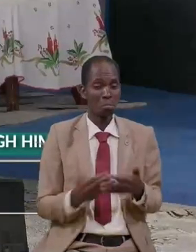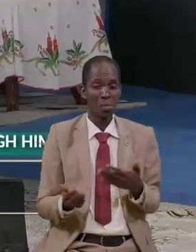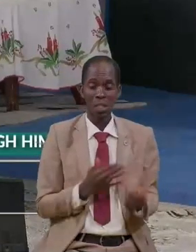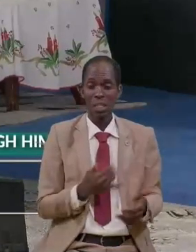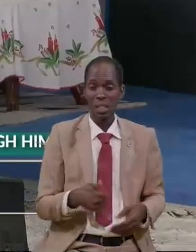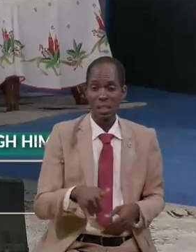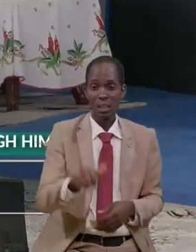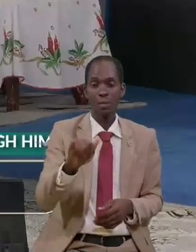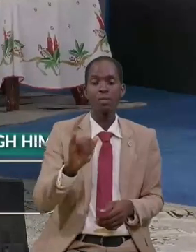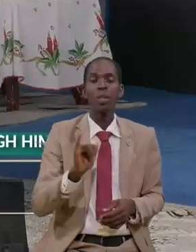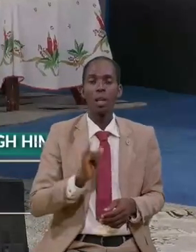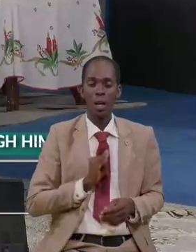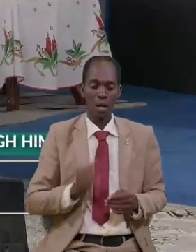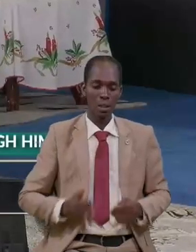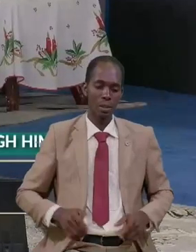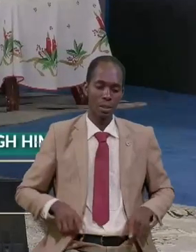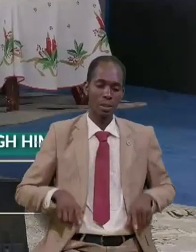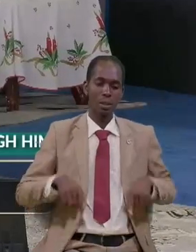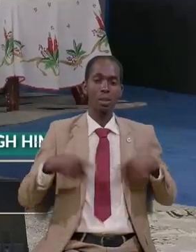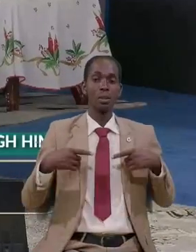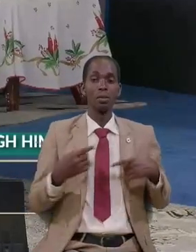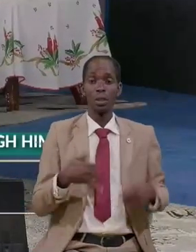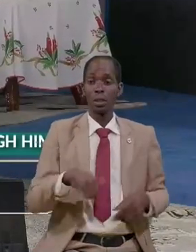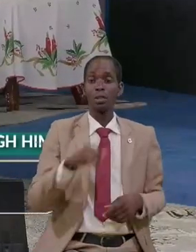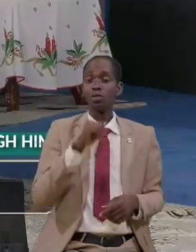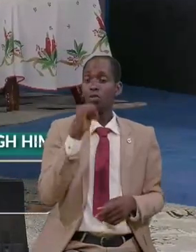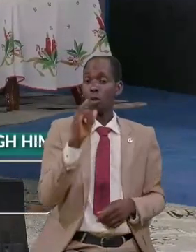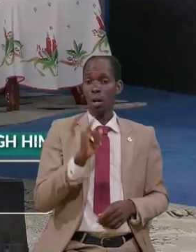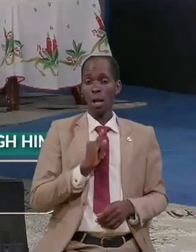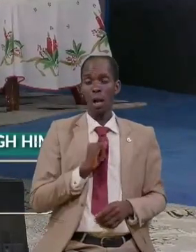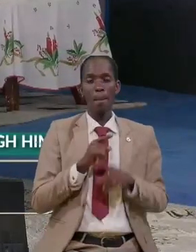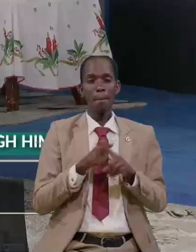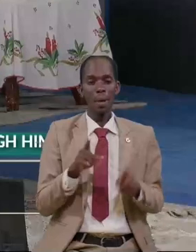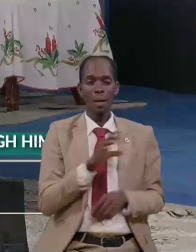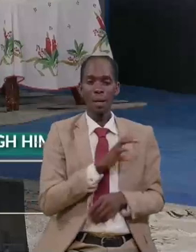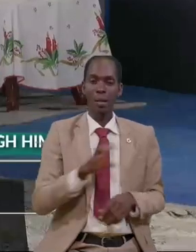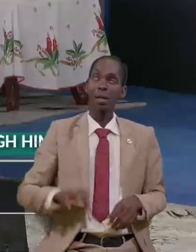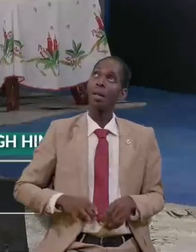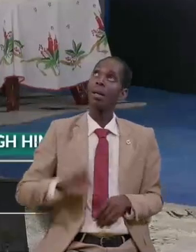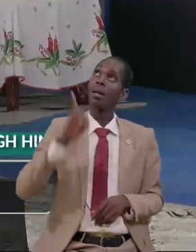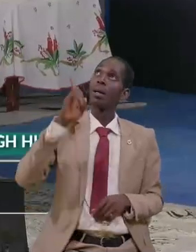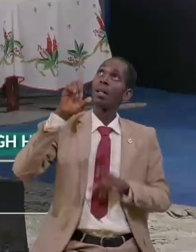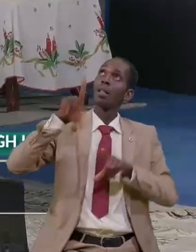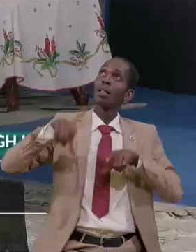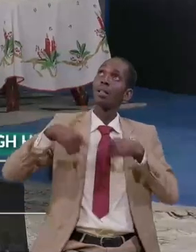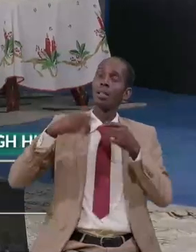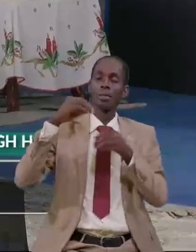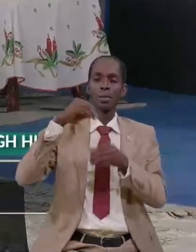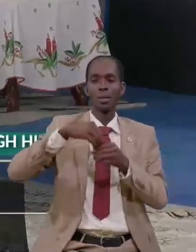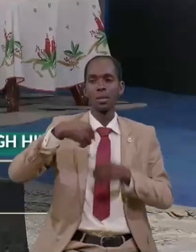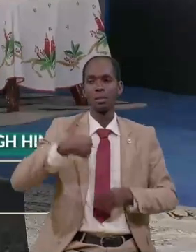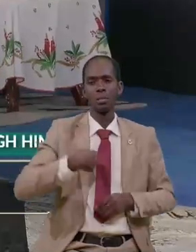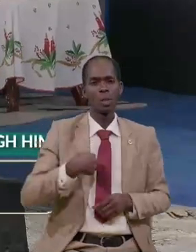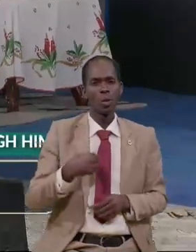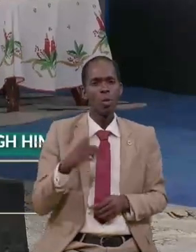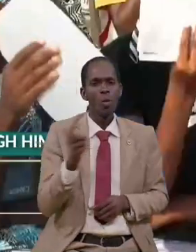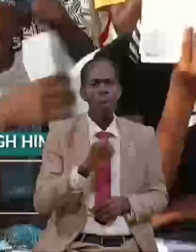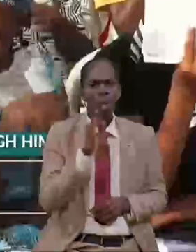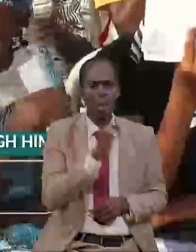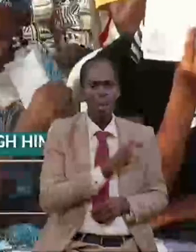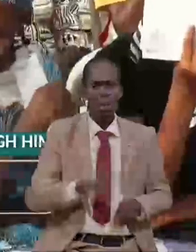ce n'est plus moi qui vis, c'est Christ qui vit en moi. Où est Christ vit